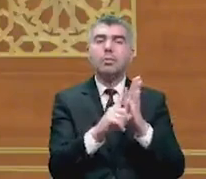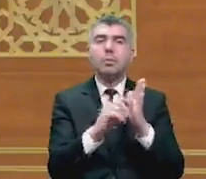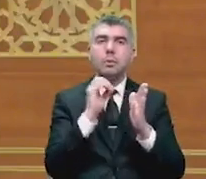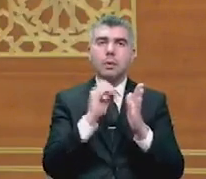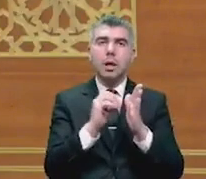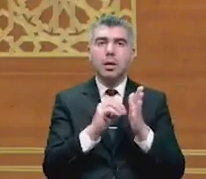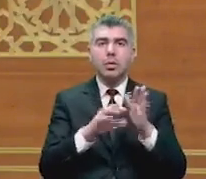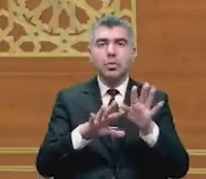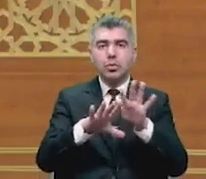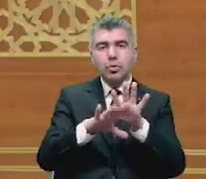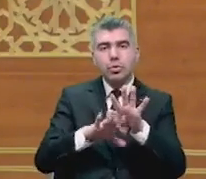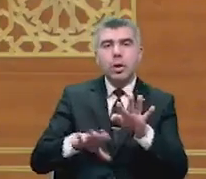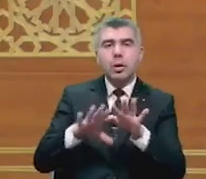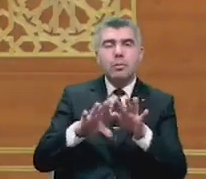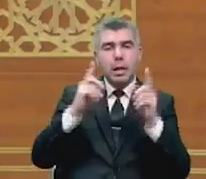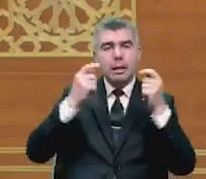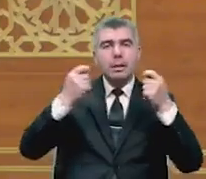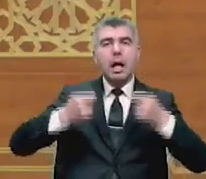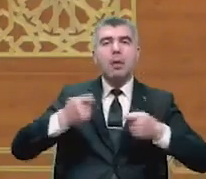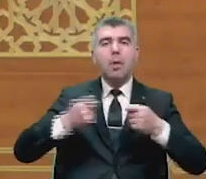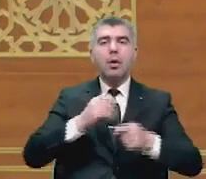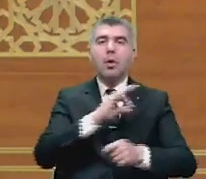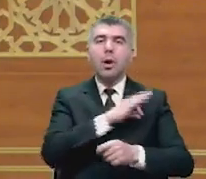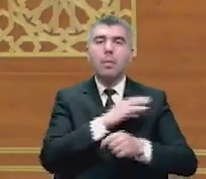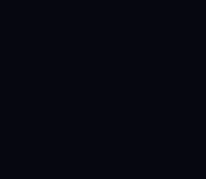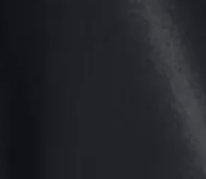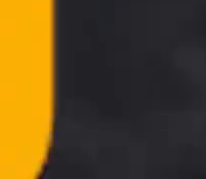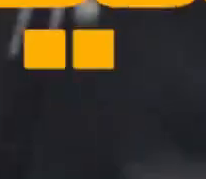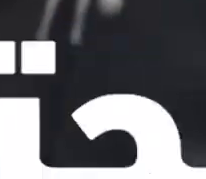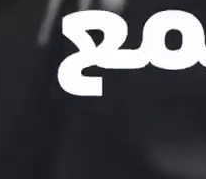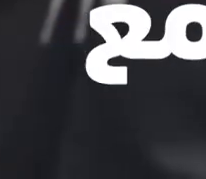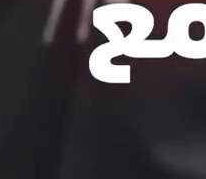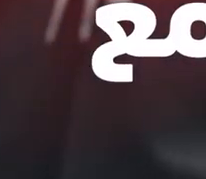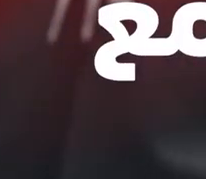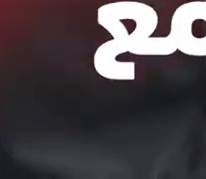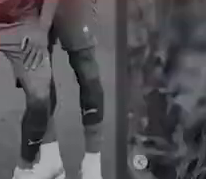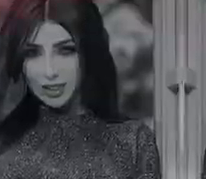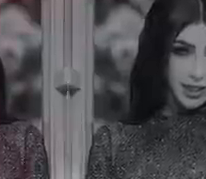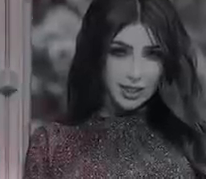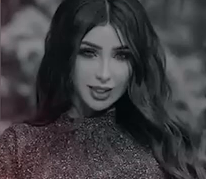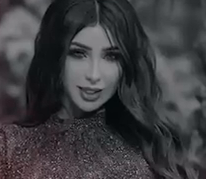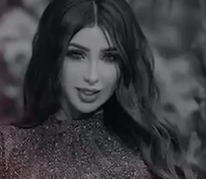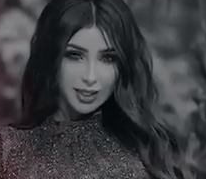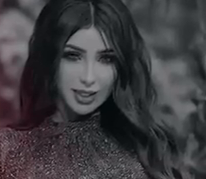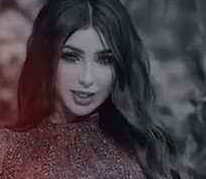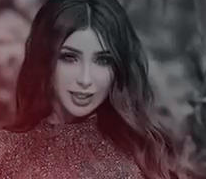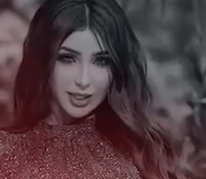والاجتماعية. والسلام عليكم ورحمة الله تعالى وبركاته.